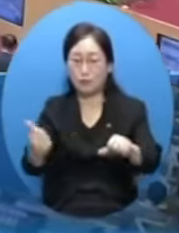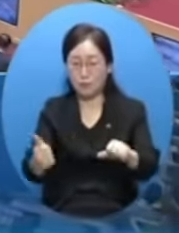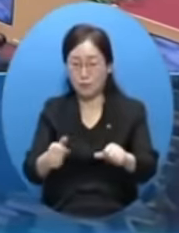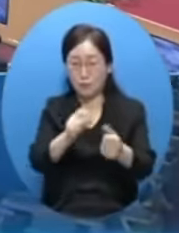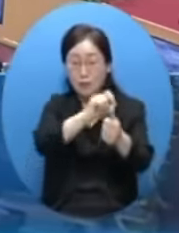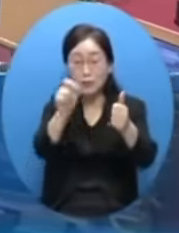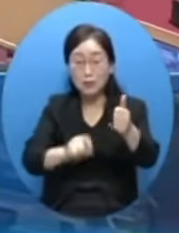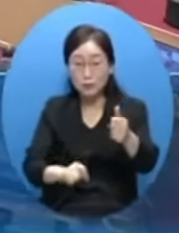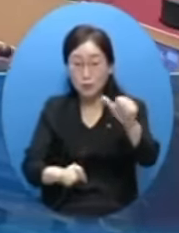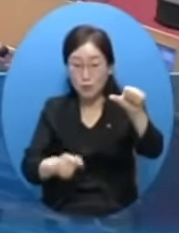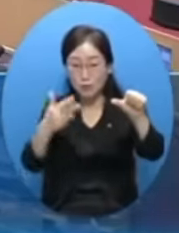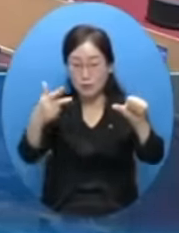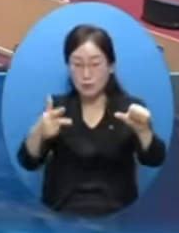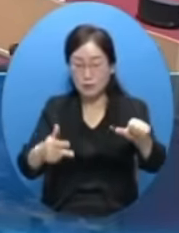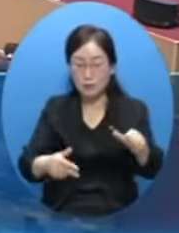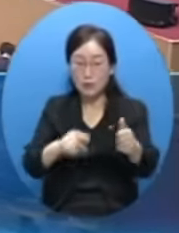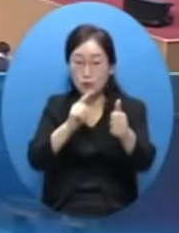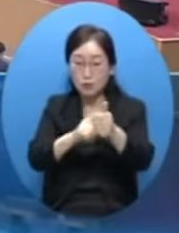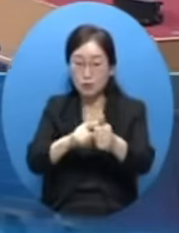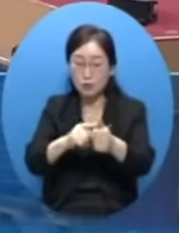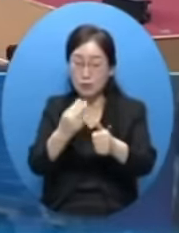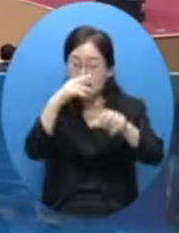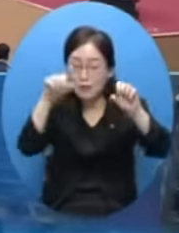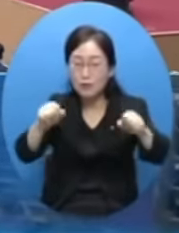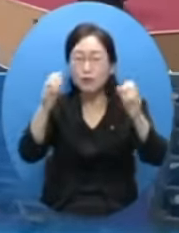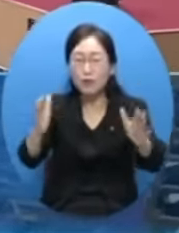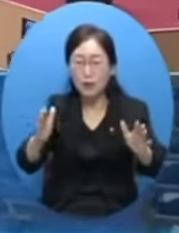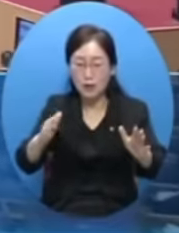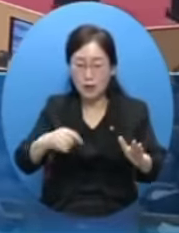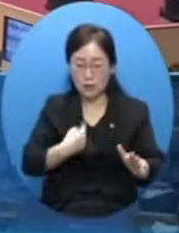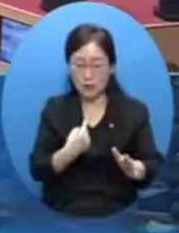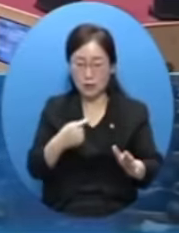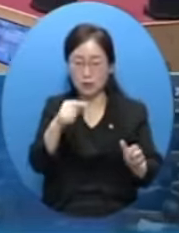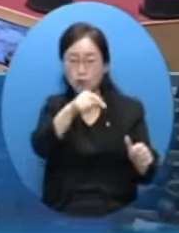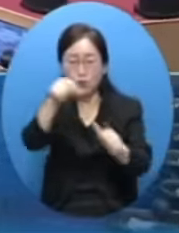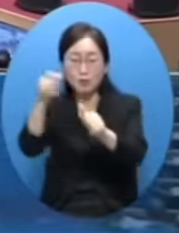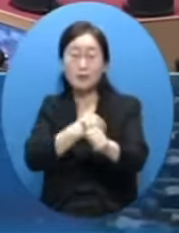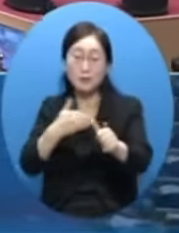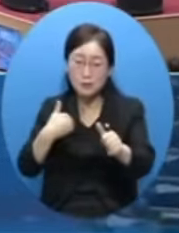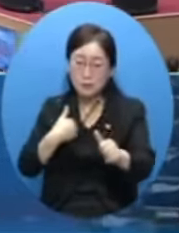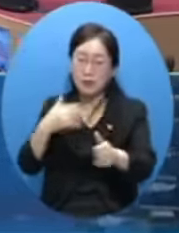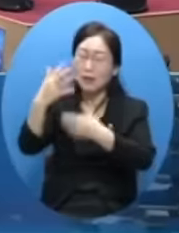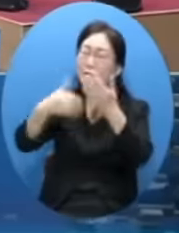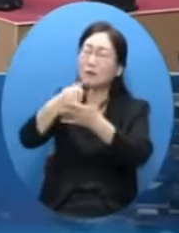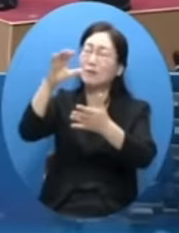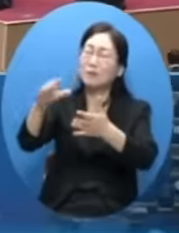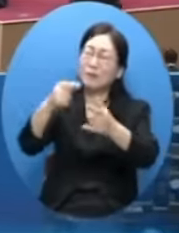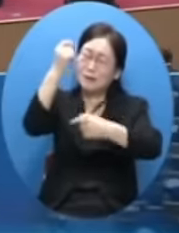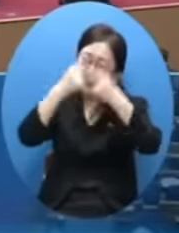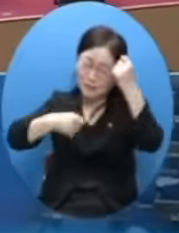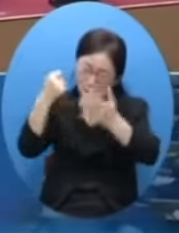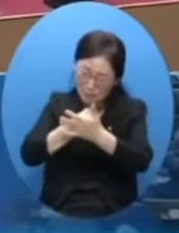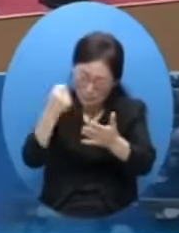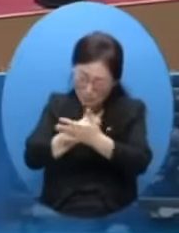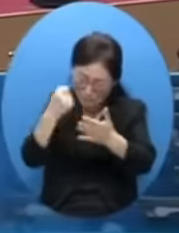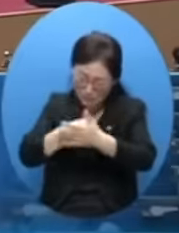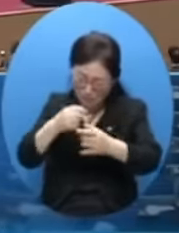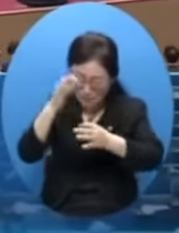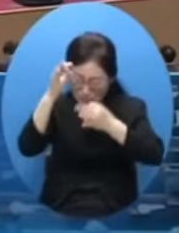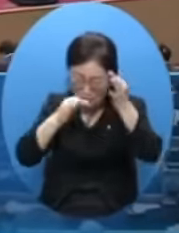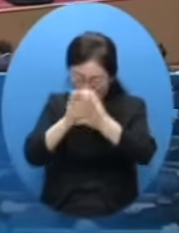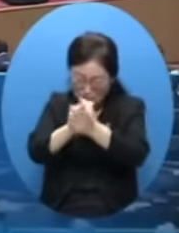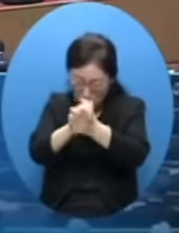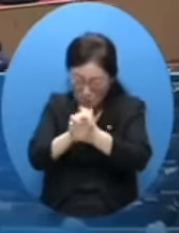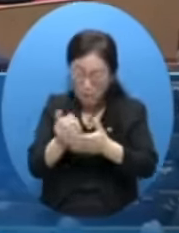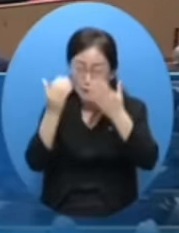그런 육체에 계실 때 자기를 죽음에서 능히 구원하실 이에게 심한 통곡과 눈물로 간구와 손을